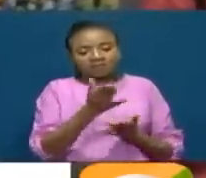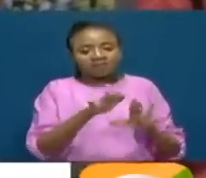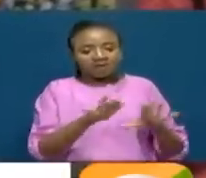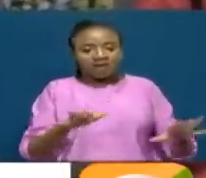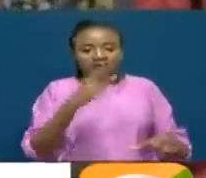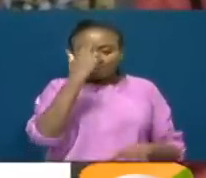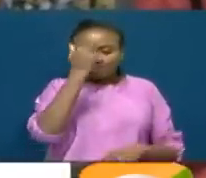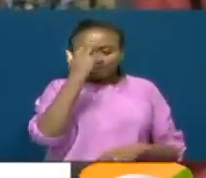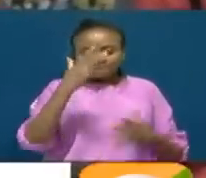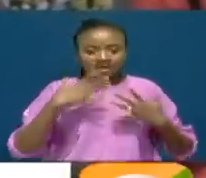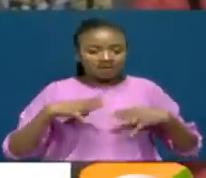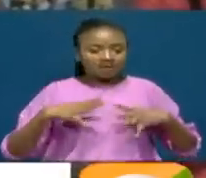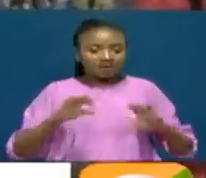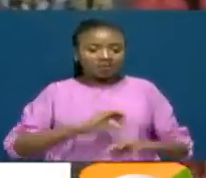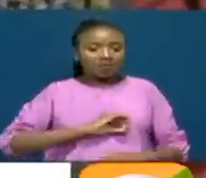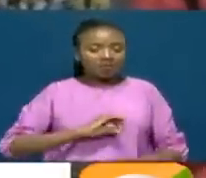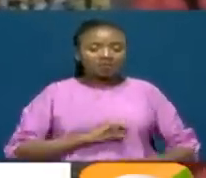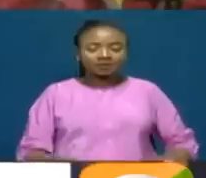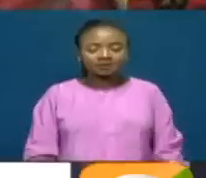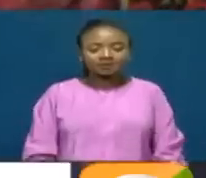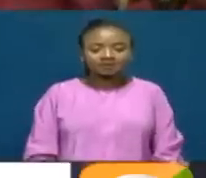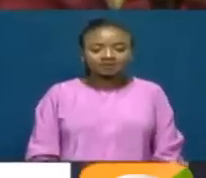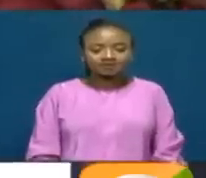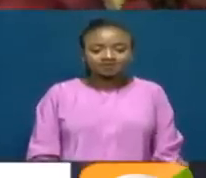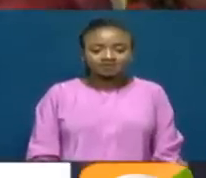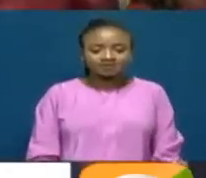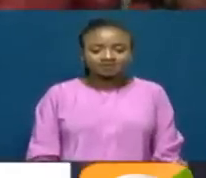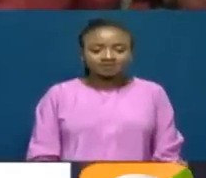ya Wamasai, tuwapatie shamba yao.